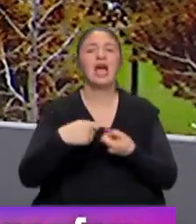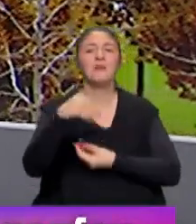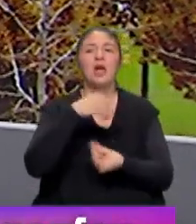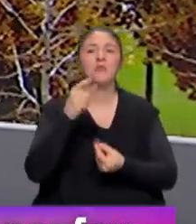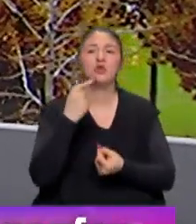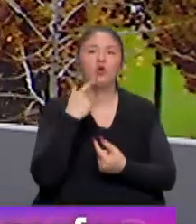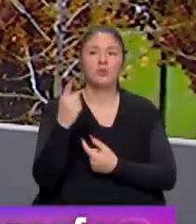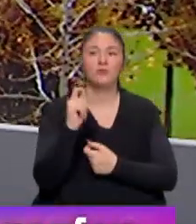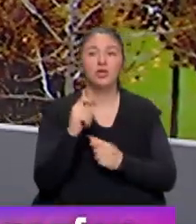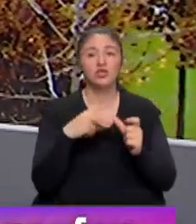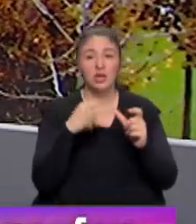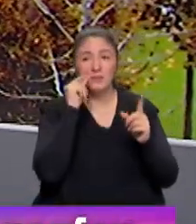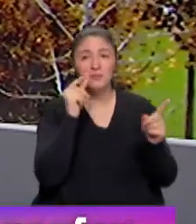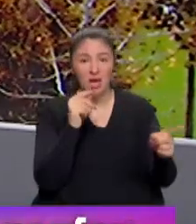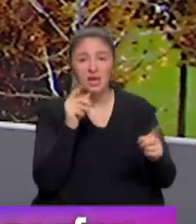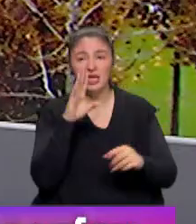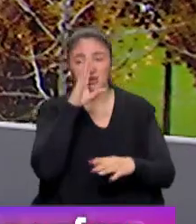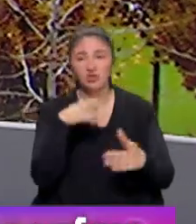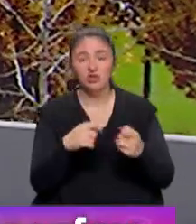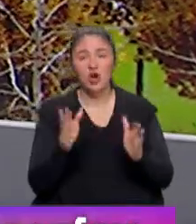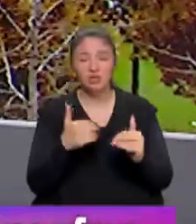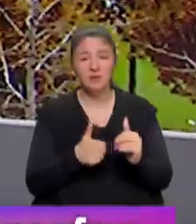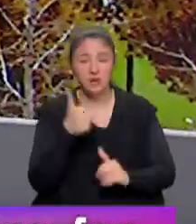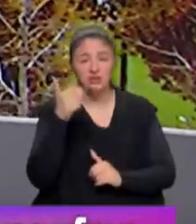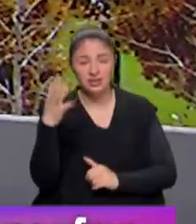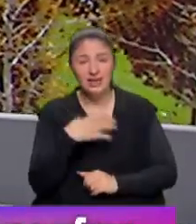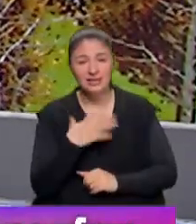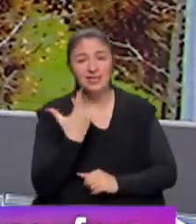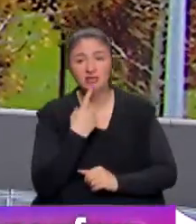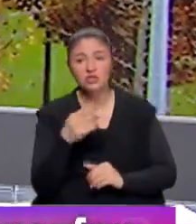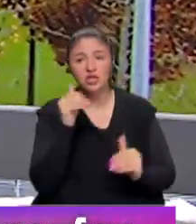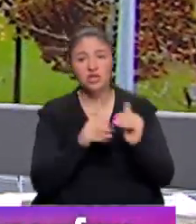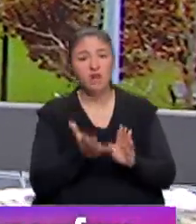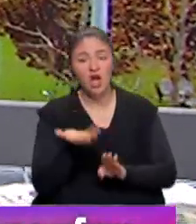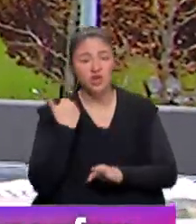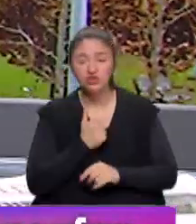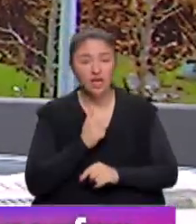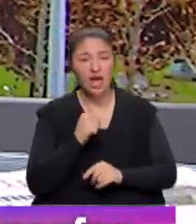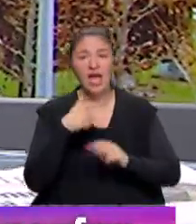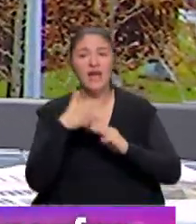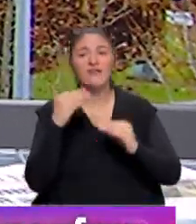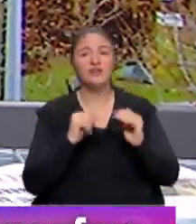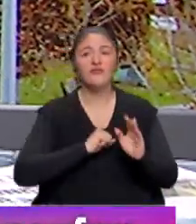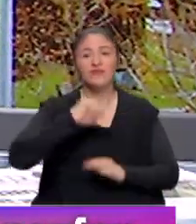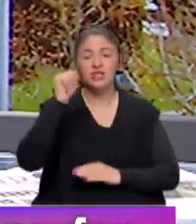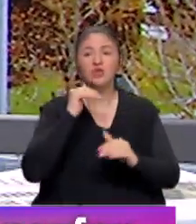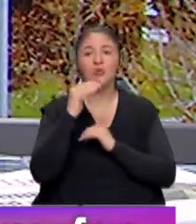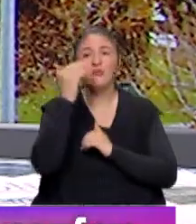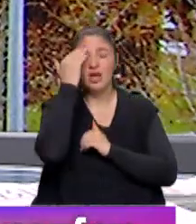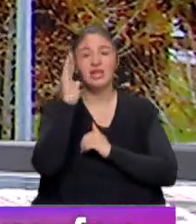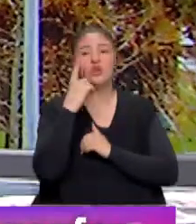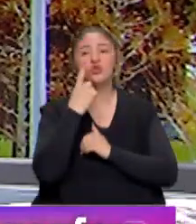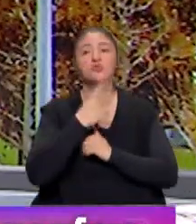bu cümleleri kuruyorsunuz. Şekip Avdagiç, İstanbul Ticaret Odası'nın başkanı kendisi ne demişti seçimlerin öncesinde? Enflasyon fırlar, toplum